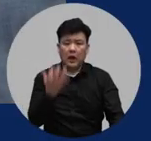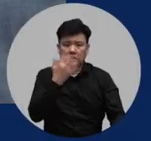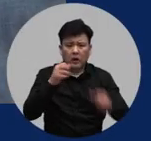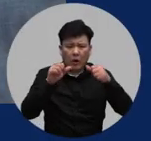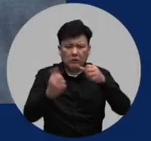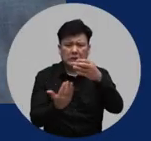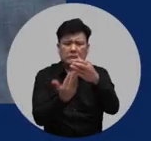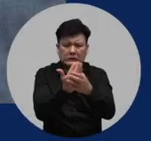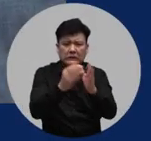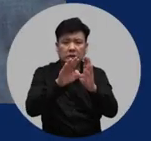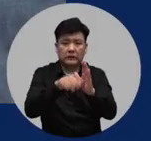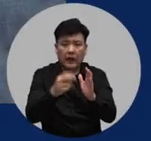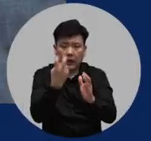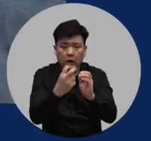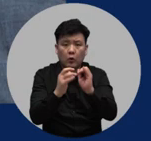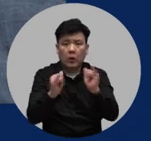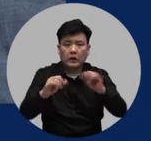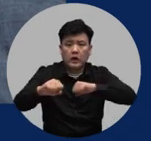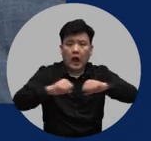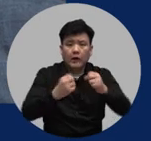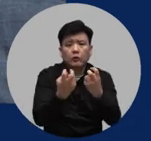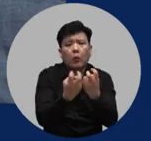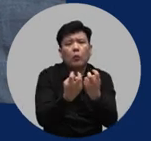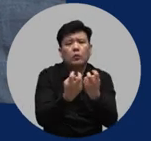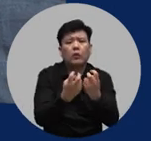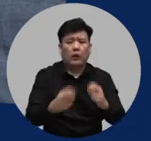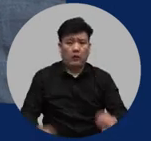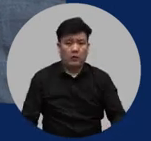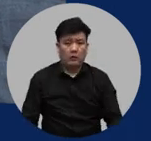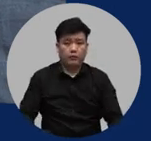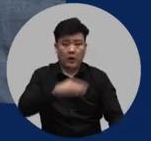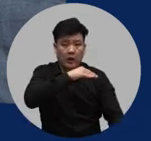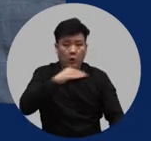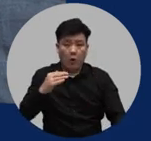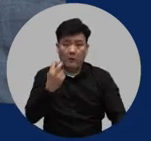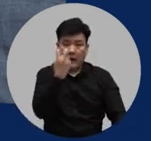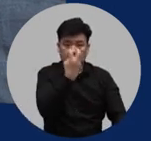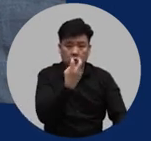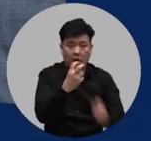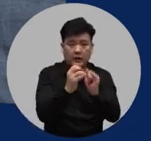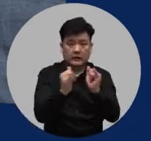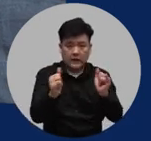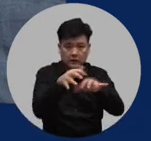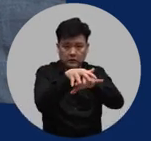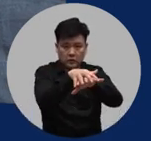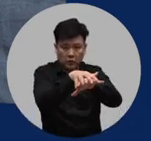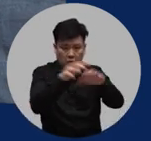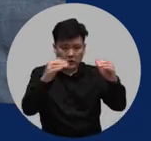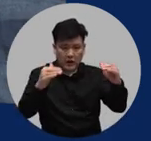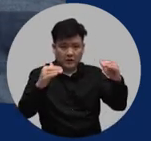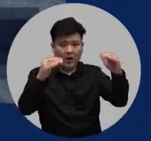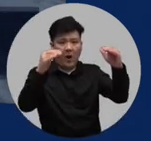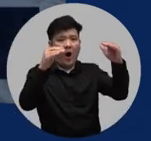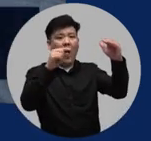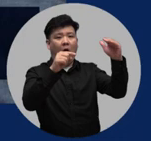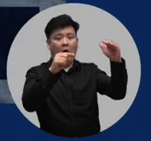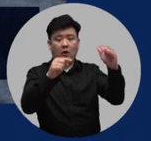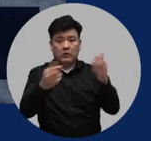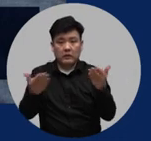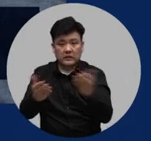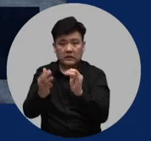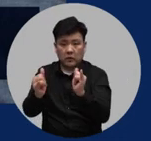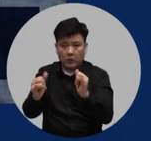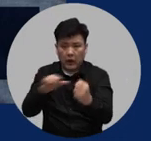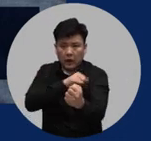성희롱 발생 시 관리자는 어떻게 해야 할까요? 올바른 관리자는 조직의 성장에 가려 구성원들의